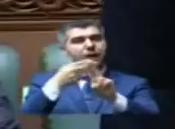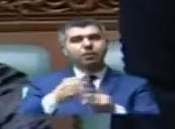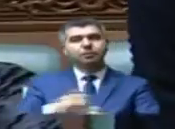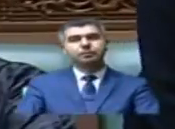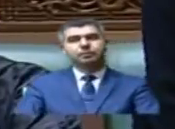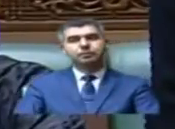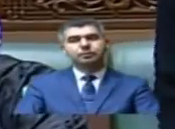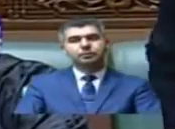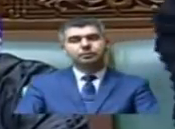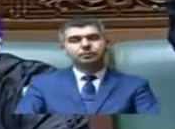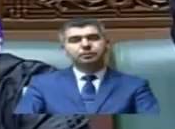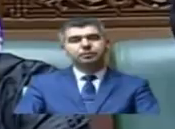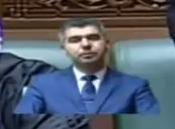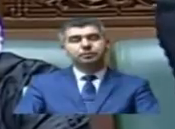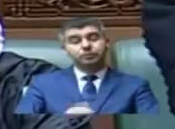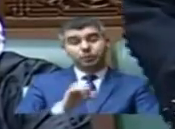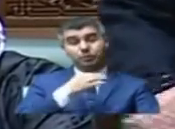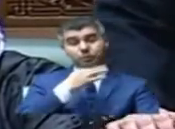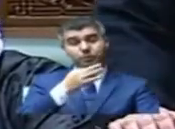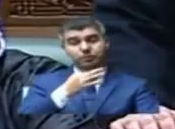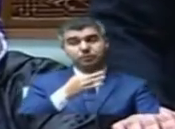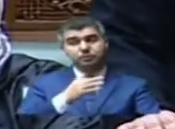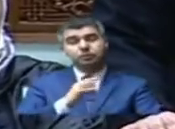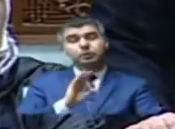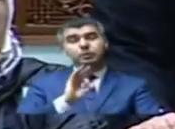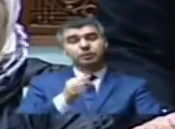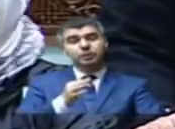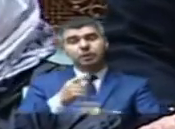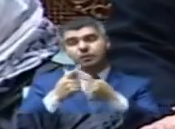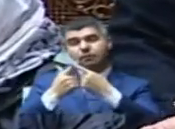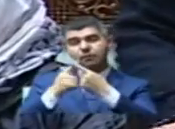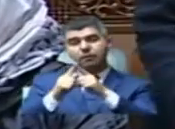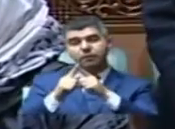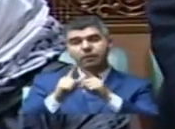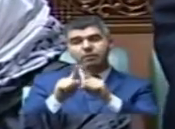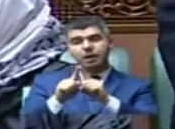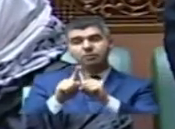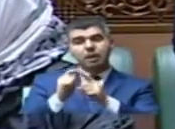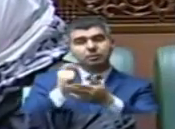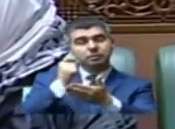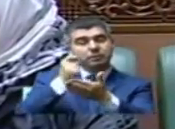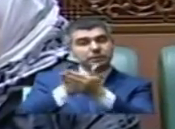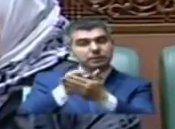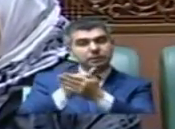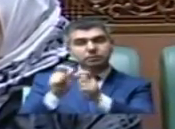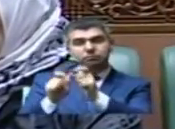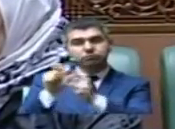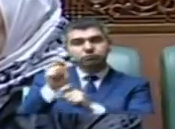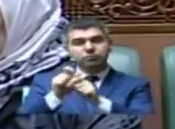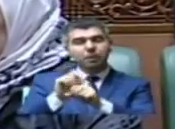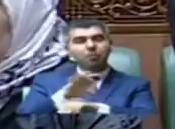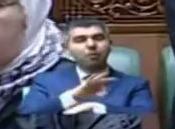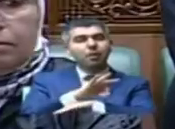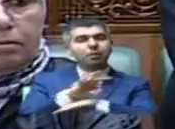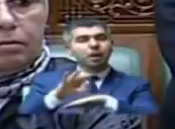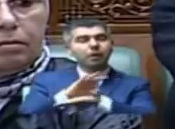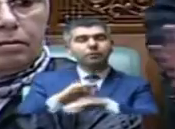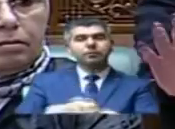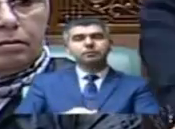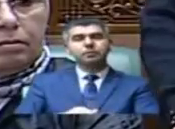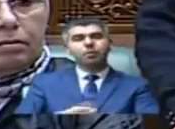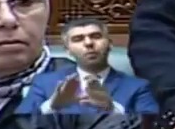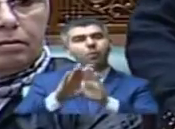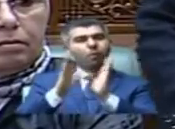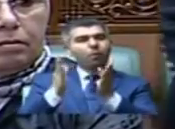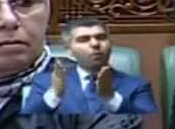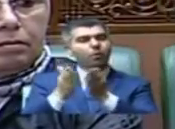سيد الوزير، ما قلتم يبقى رهين بتحسين الأوضاع المادية والاجتماعية لشقيلة الجماعية